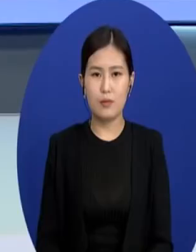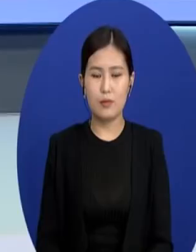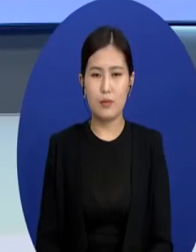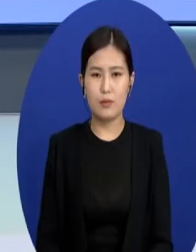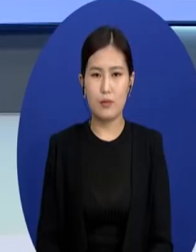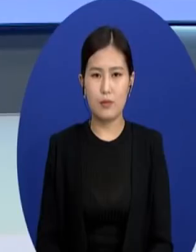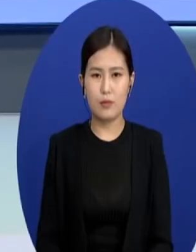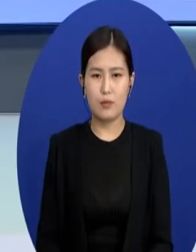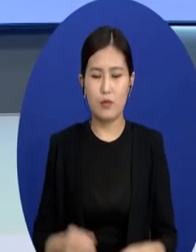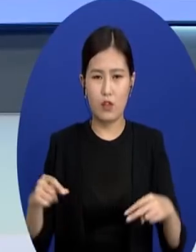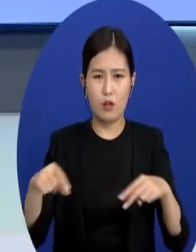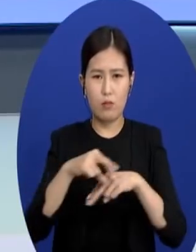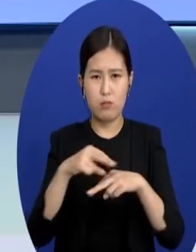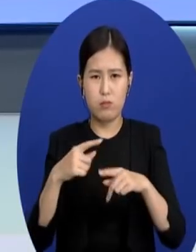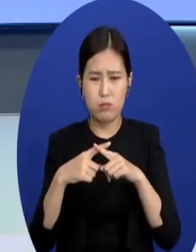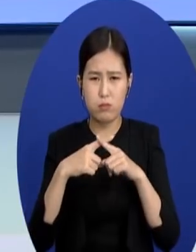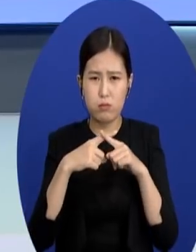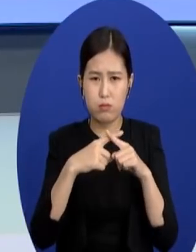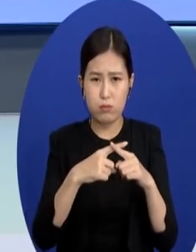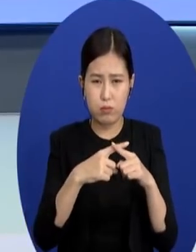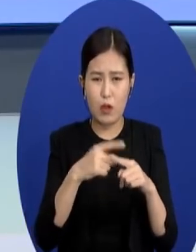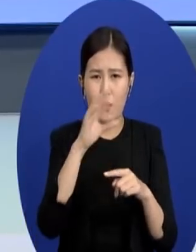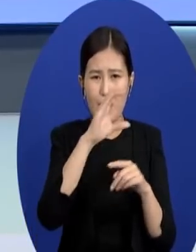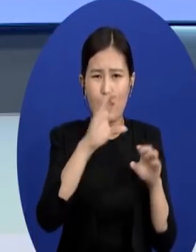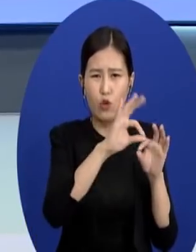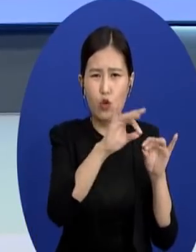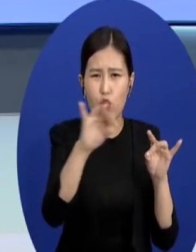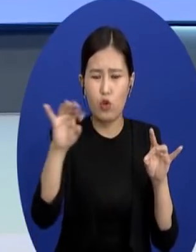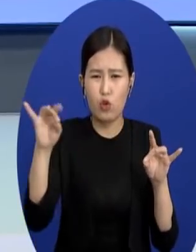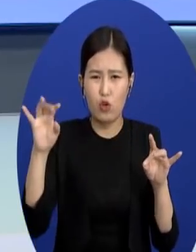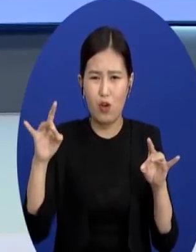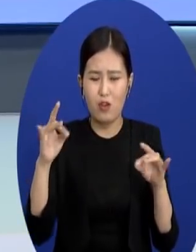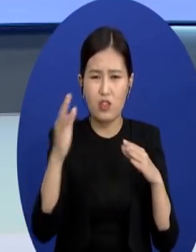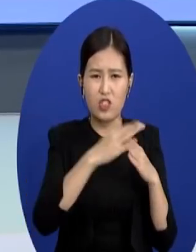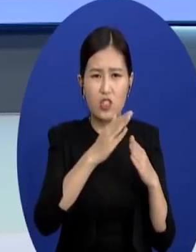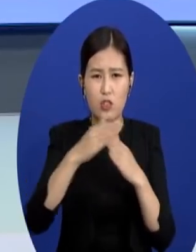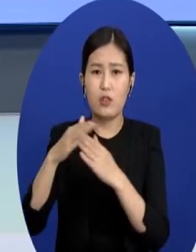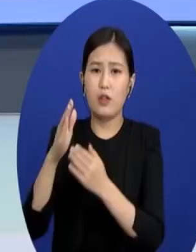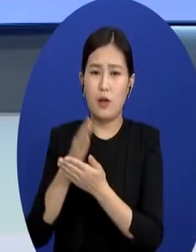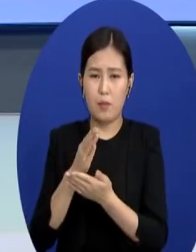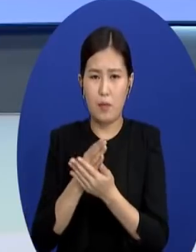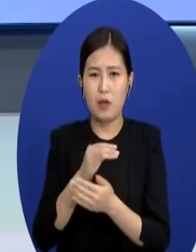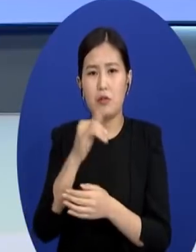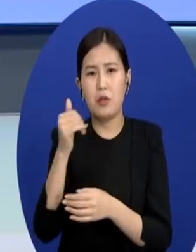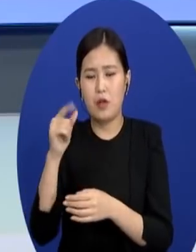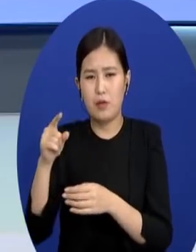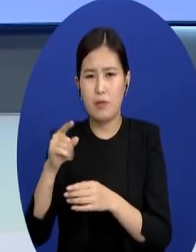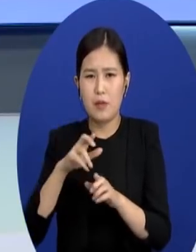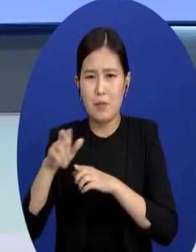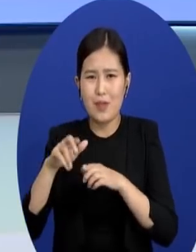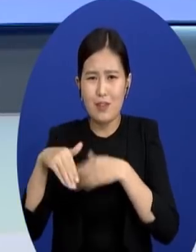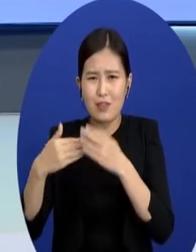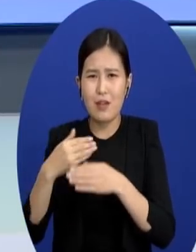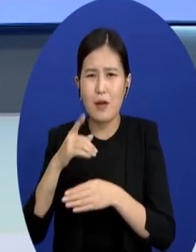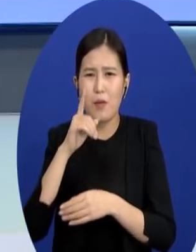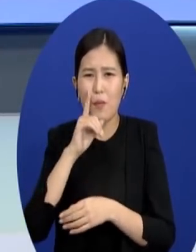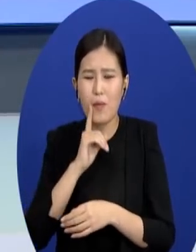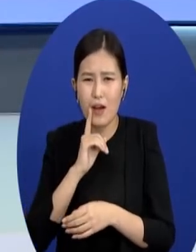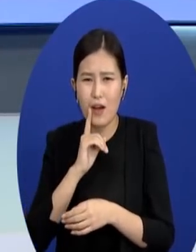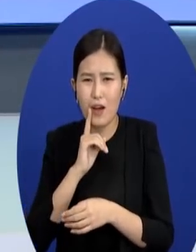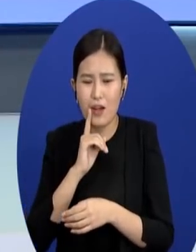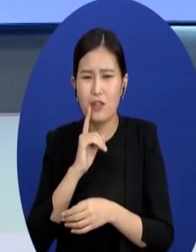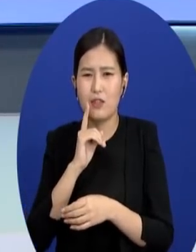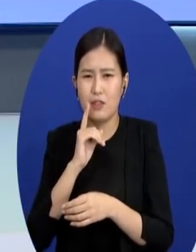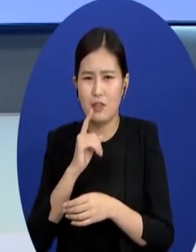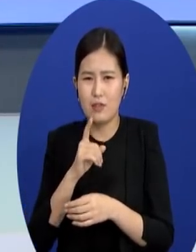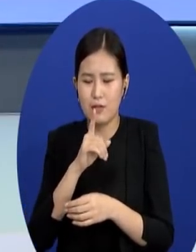Тэгэхээр хөл хорионоос шалтгаалаад олон байгууллагын хэвийн үйл ажиллагаа дагуулдахад хүрээд байна. Зарим байгууллага бизнесийн авч үлдэхийн тулд ажилчдаа цомхотхоор